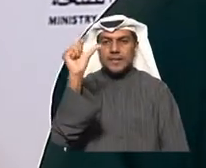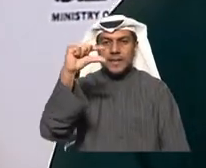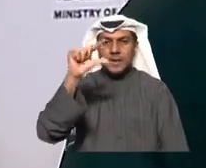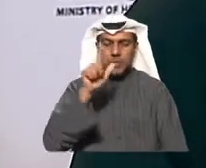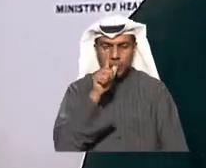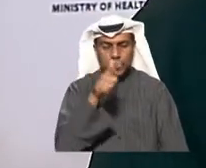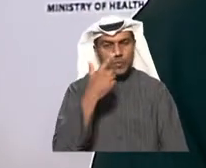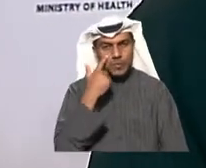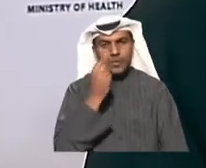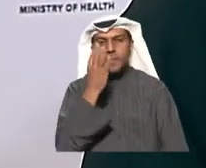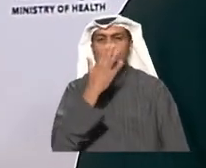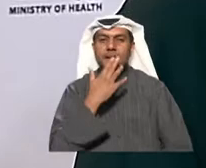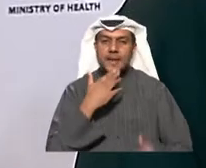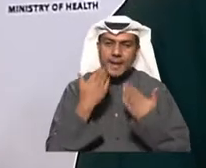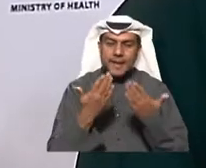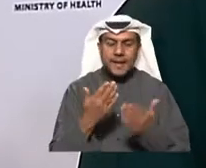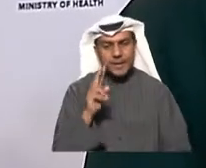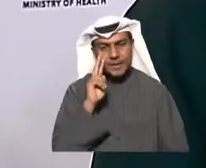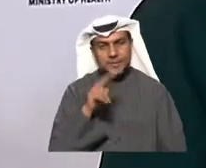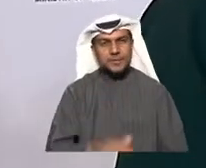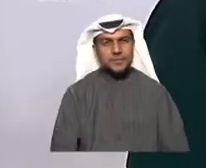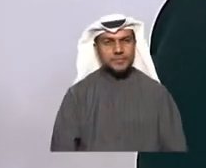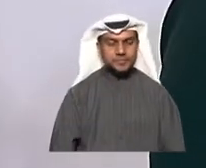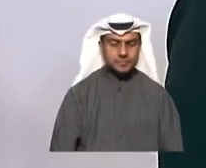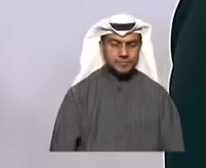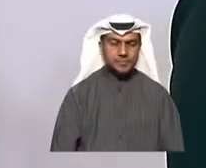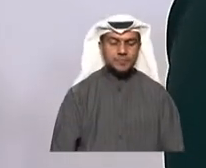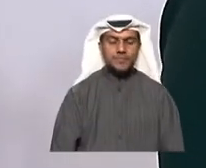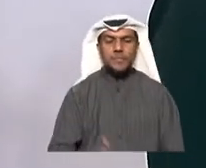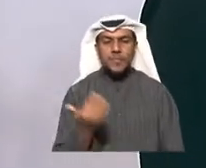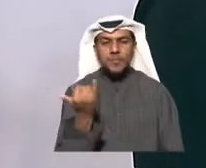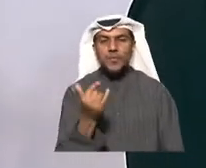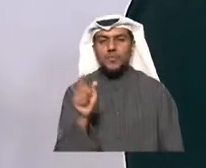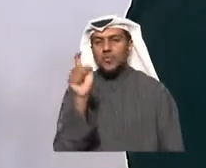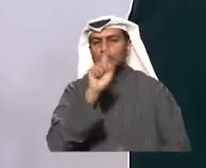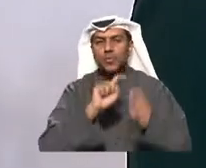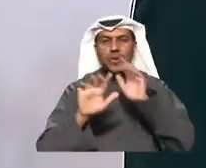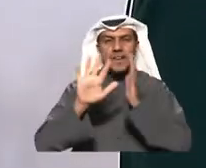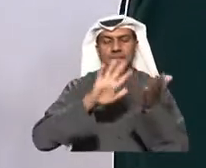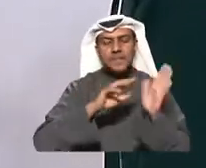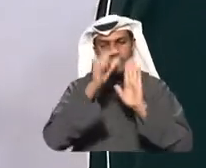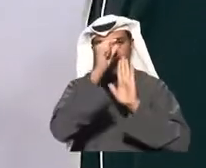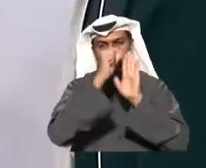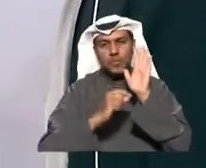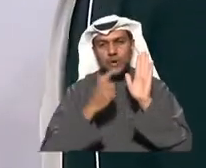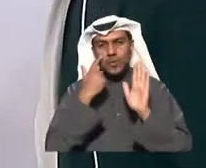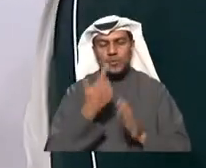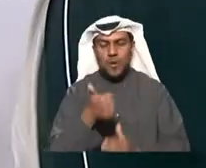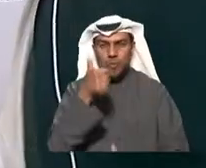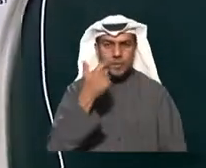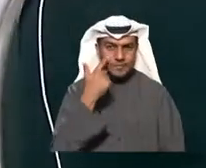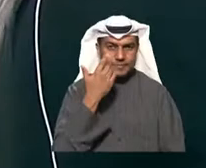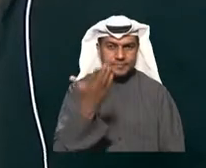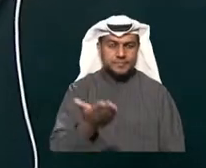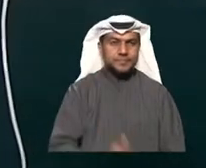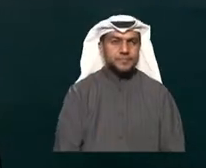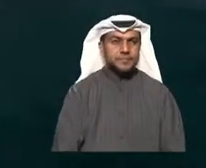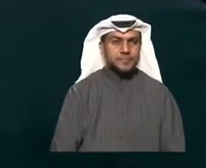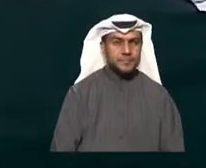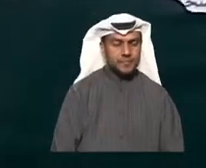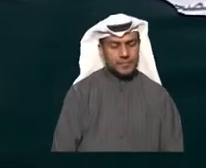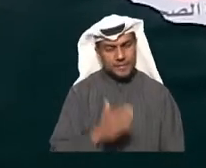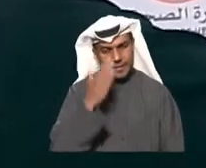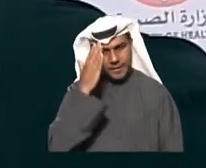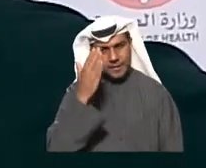دكتور عبد الله صباح الخير ويعطيكم ألف عافية. أبرز النقاط بشكل ملخص حول مؤتمركم الصحفي قبل قليل. نعم، حياكم الله وأسعد